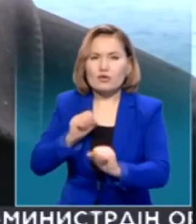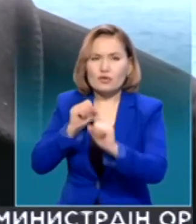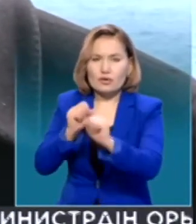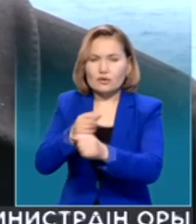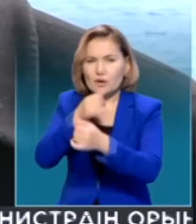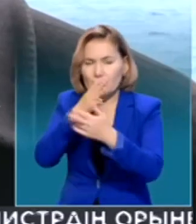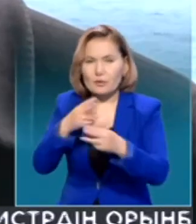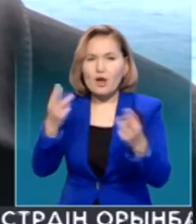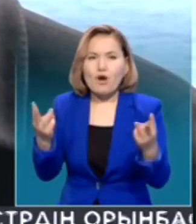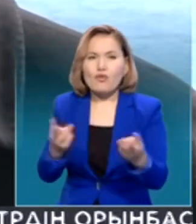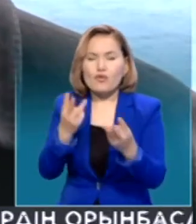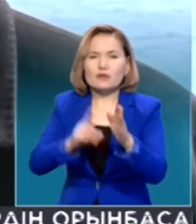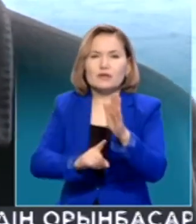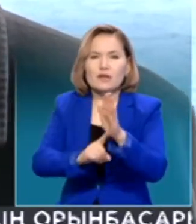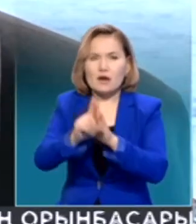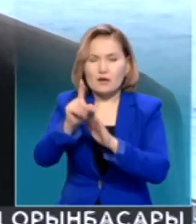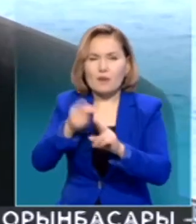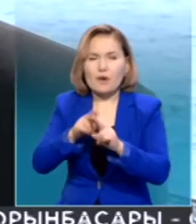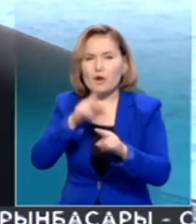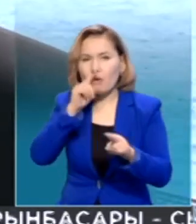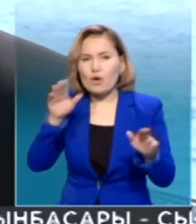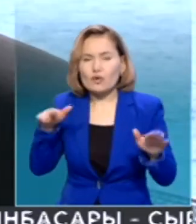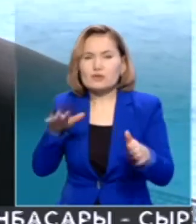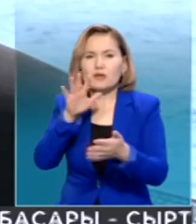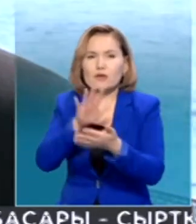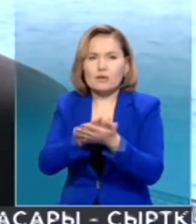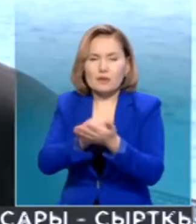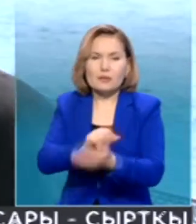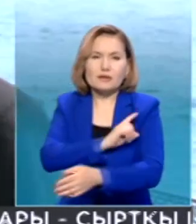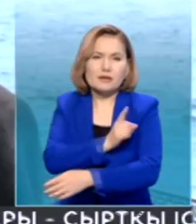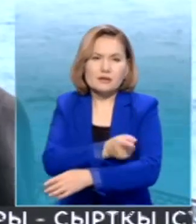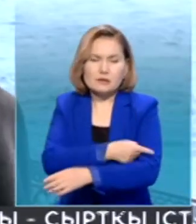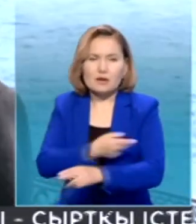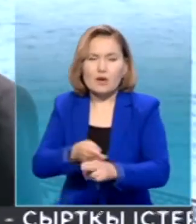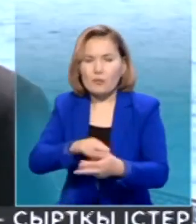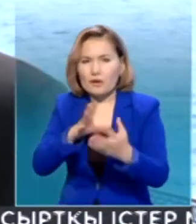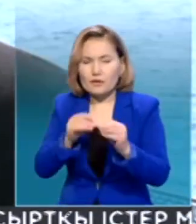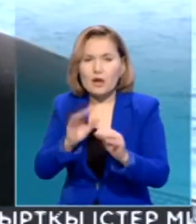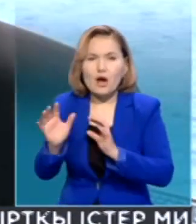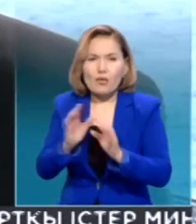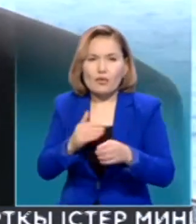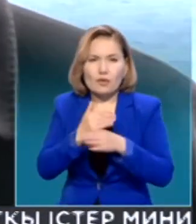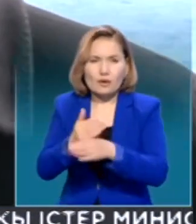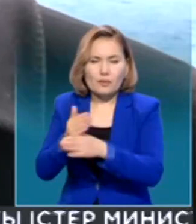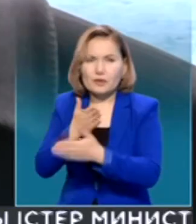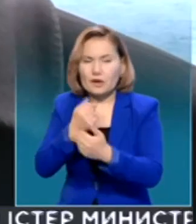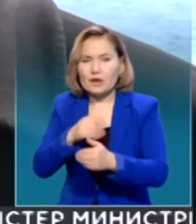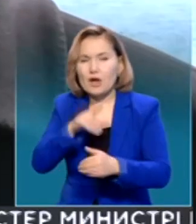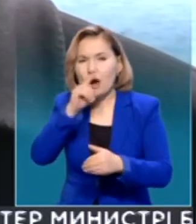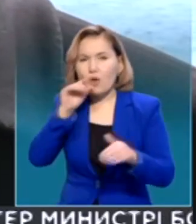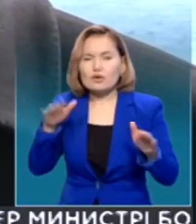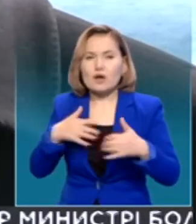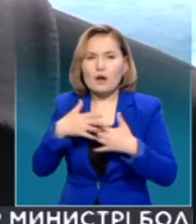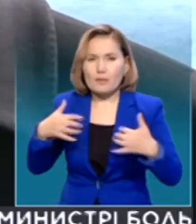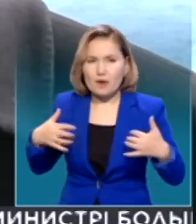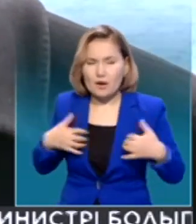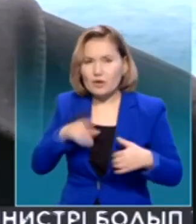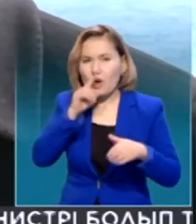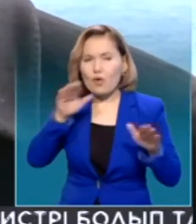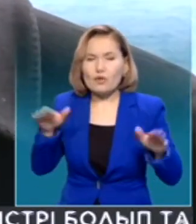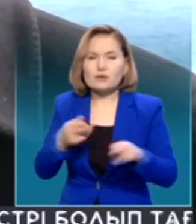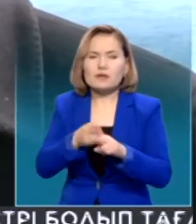кезде сөндіре алмайды. Ал төтенше жағдайлар қызметінің құзыретіне бұл сала мүлде кірмейді. Сондықтан жан жануарлар әлемі соның ішінде